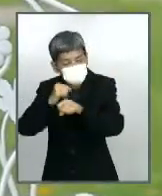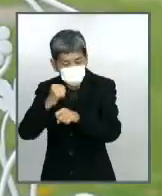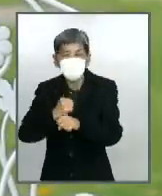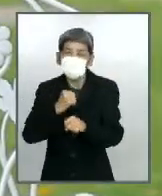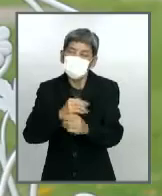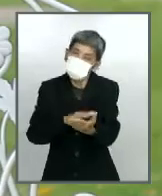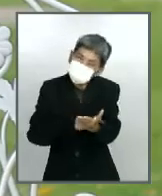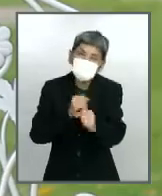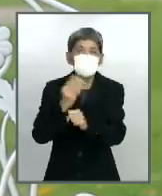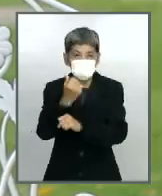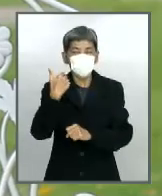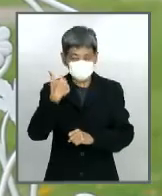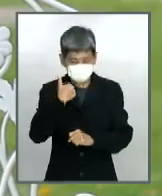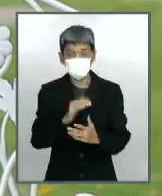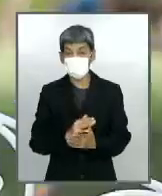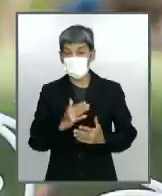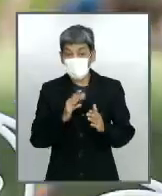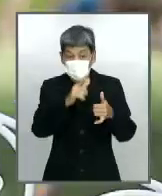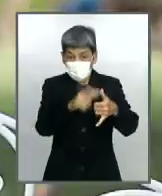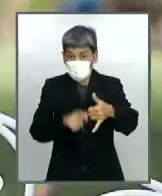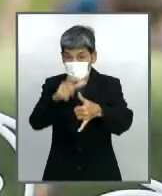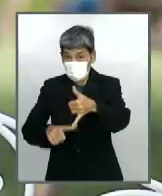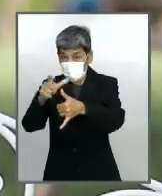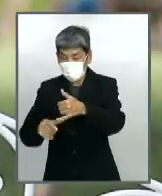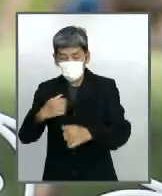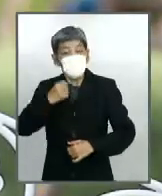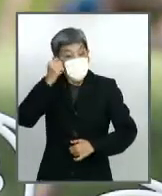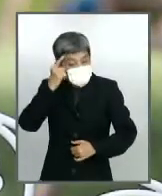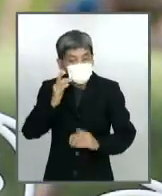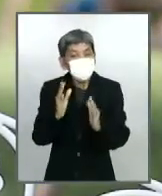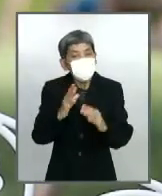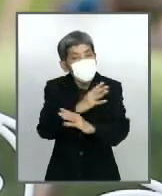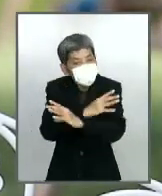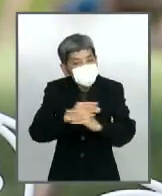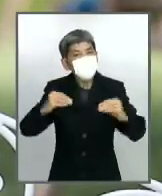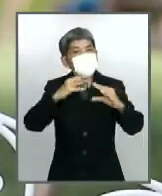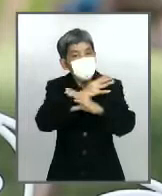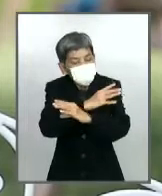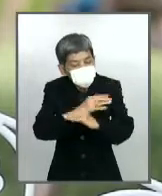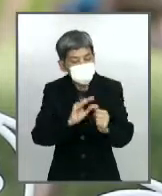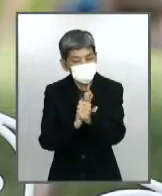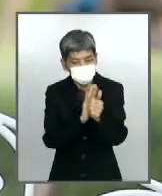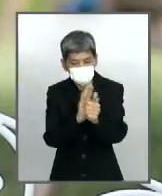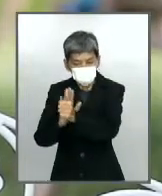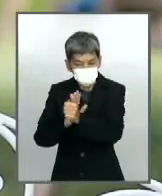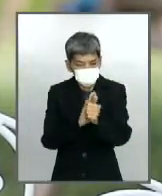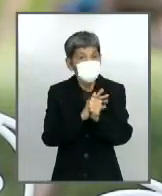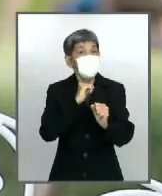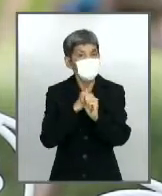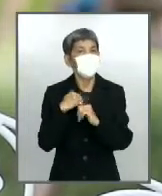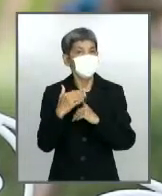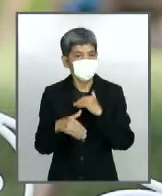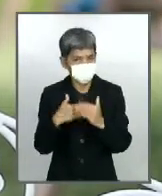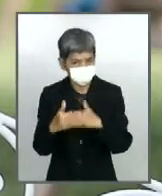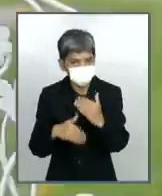ต่อการช้าเร็วของงานการที่แต่ละคนเข้าอกเข้าใจกันและเห็นอกเห็นใจกันในการเปลี่ยนแปลงอะค่ะสิ่งเหล่านี้ก็จะทำ